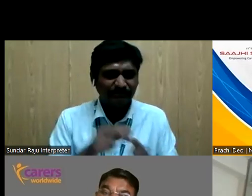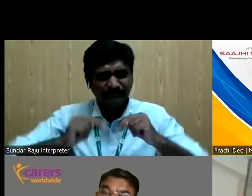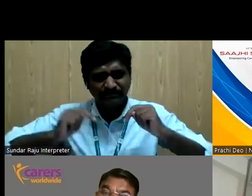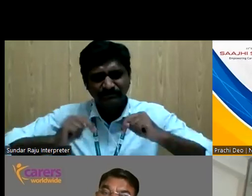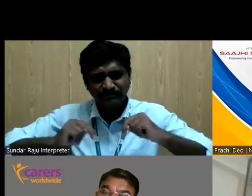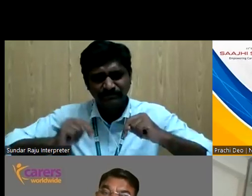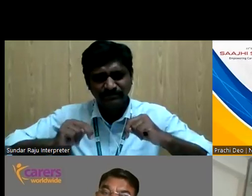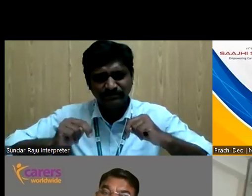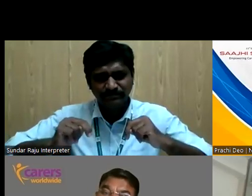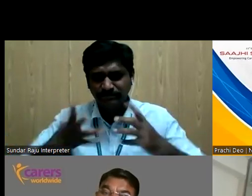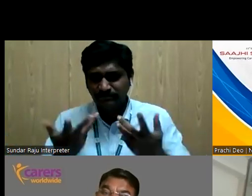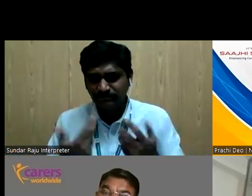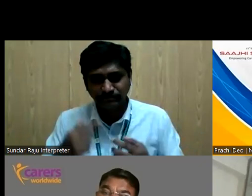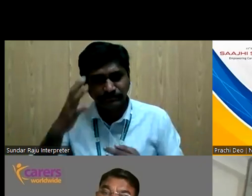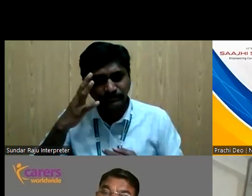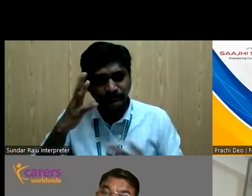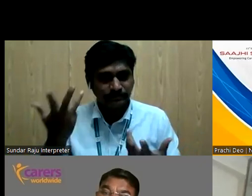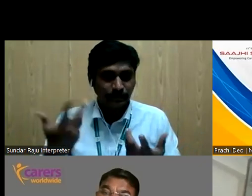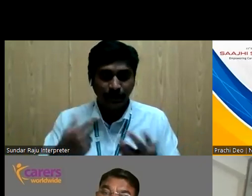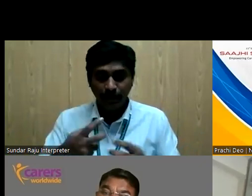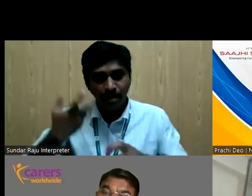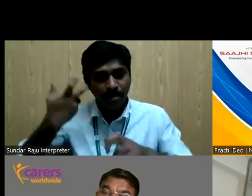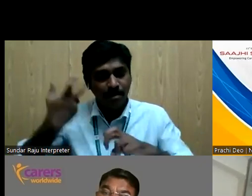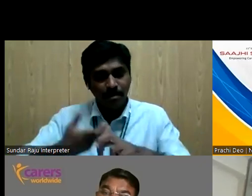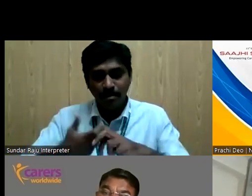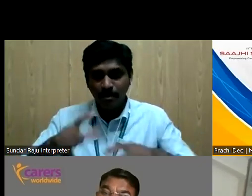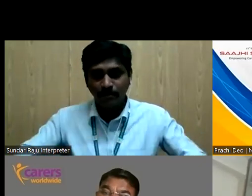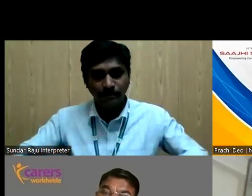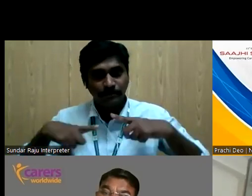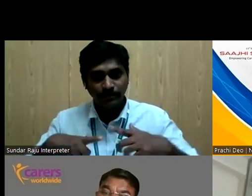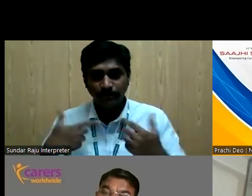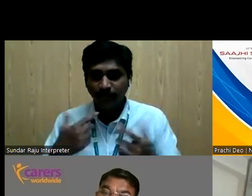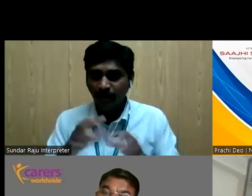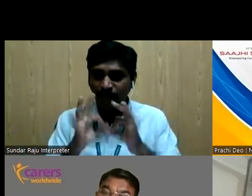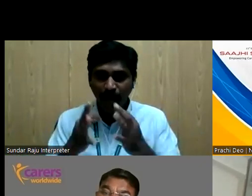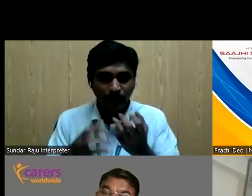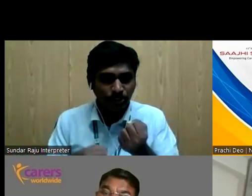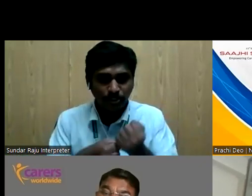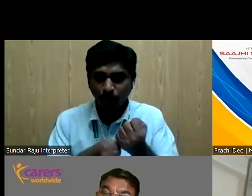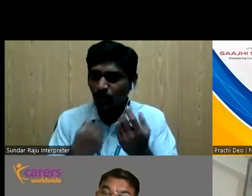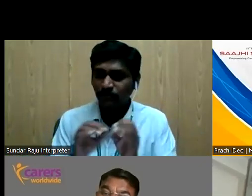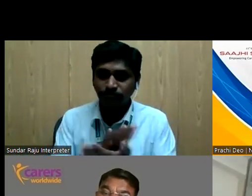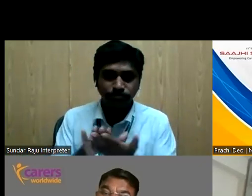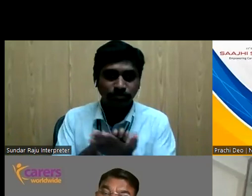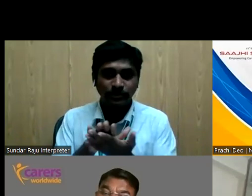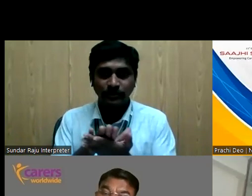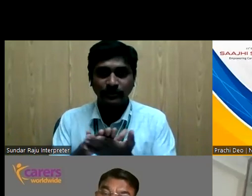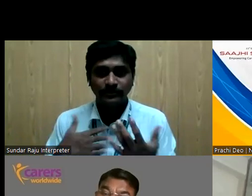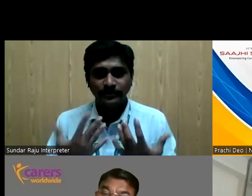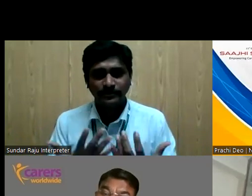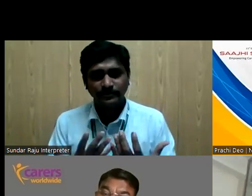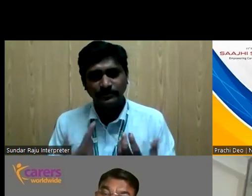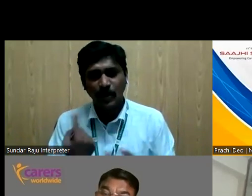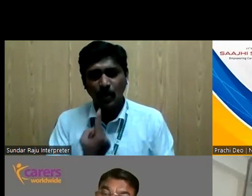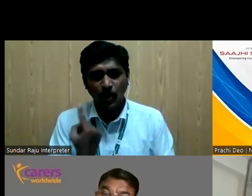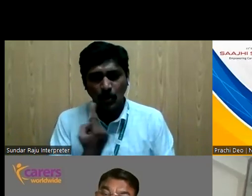मेरे बहुत मतलब कठिनाइयों से गुजरी हूँ. फैमिली सपोर्ट नहीं था और अभी